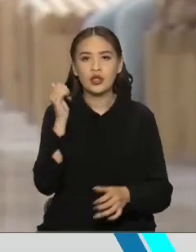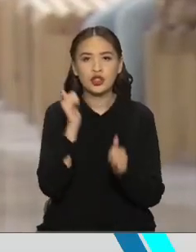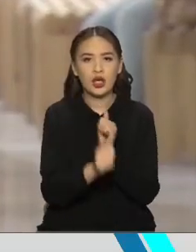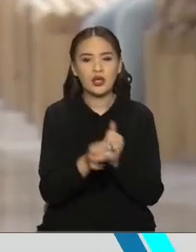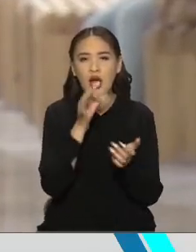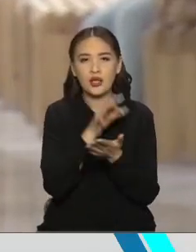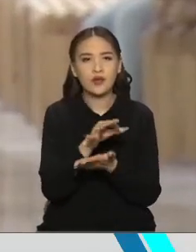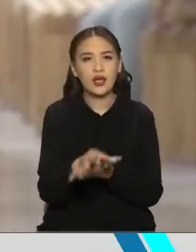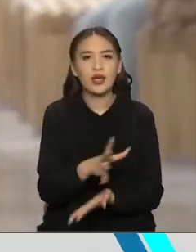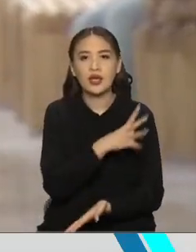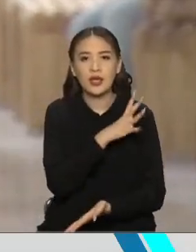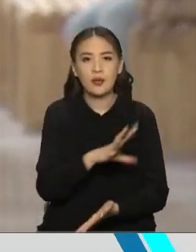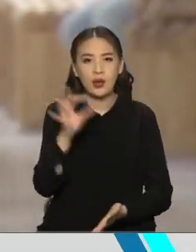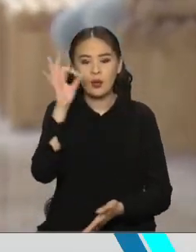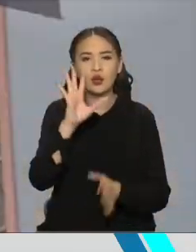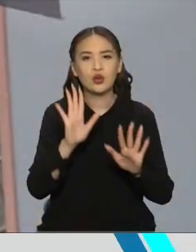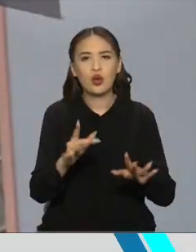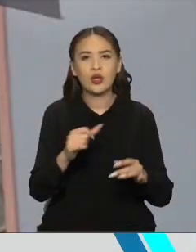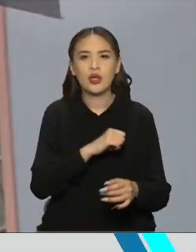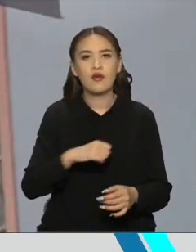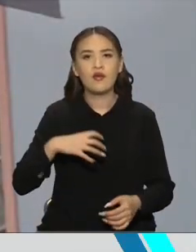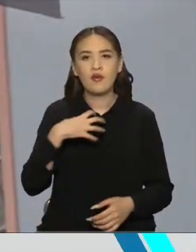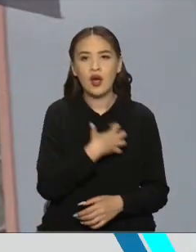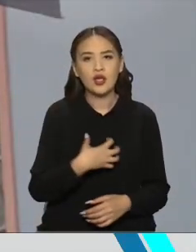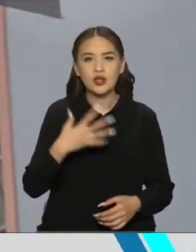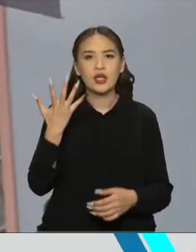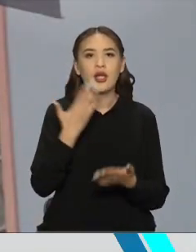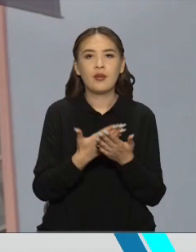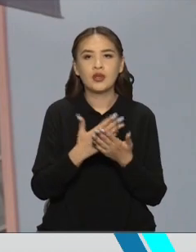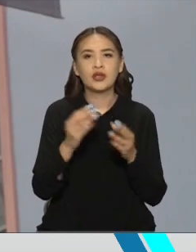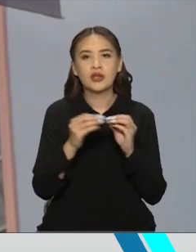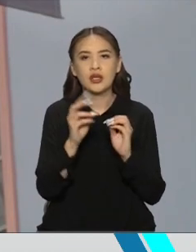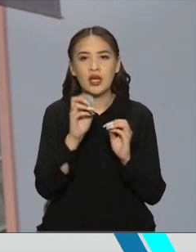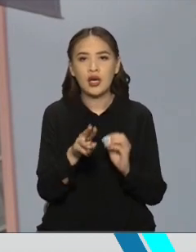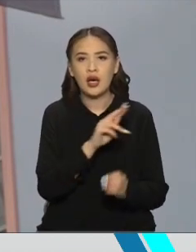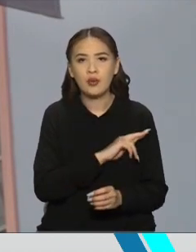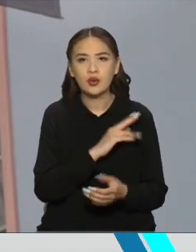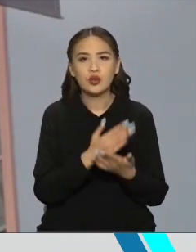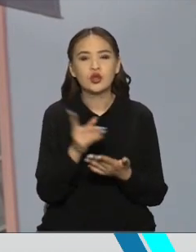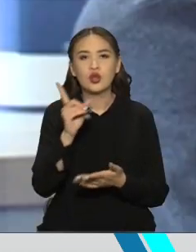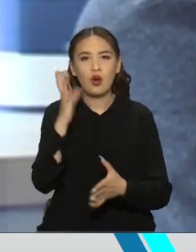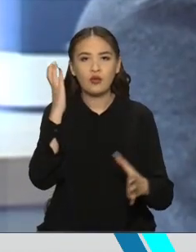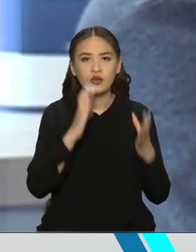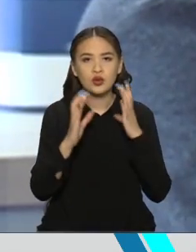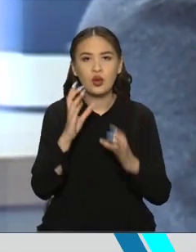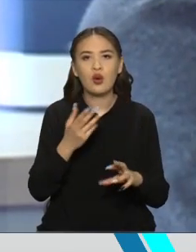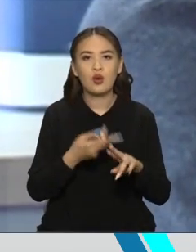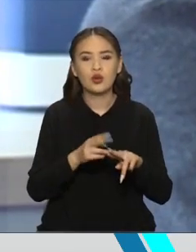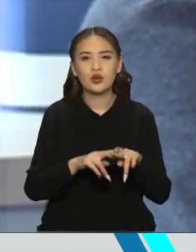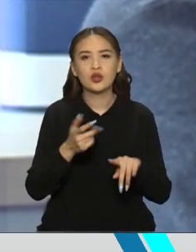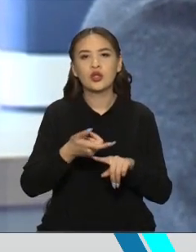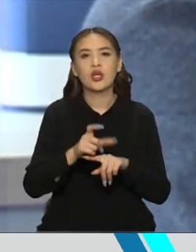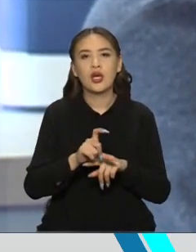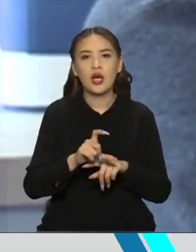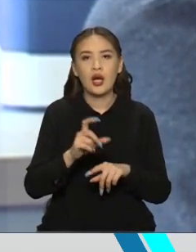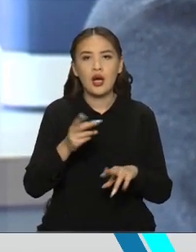по крупным информационным поводам например Подводя итоги 10 лет работы подчеркивал что вузу очень повезло что